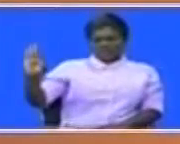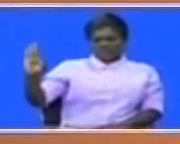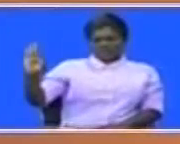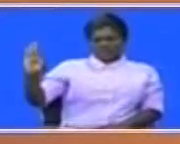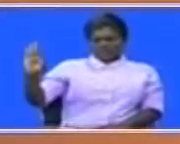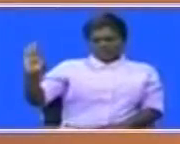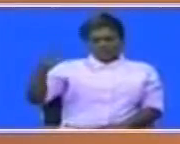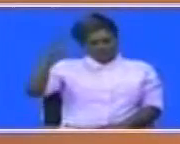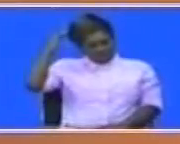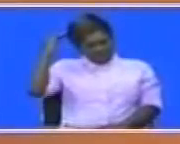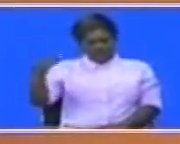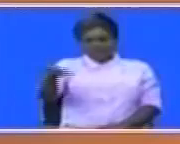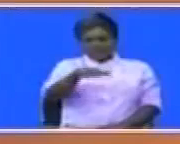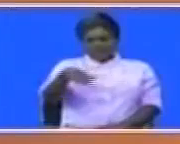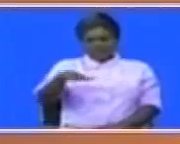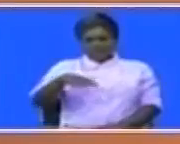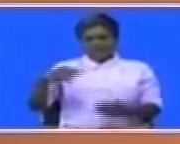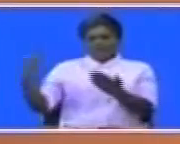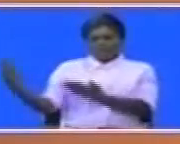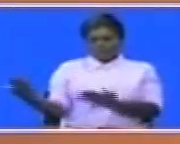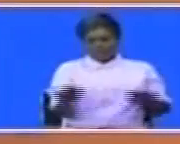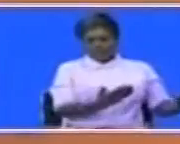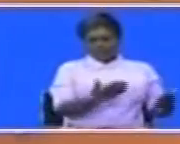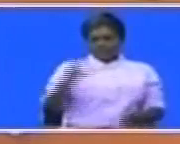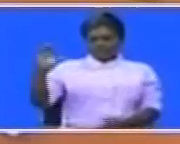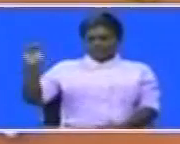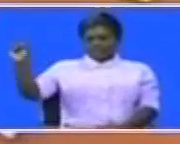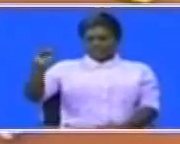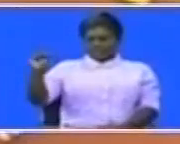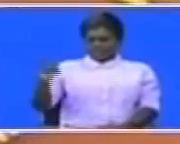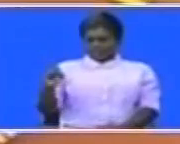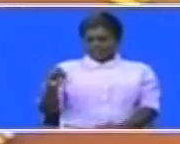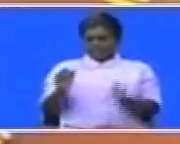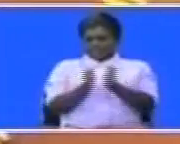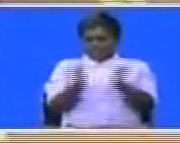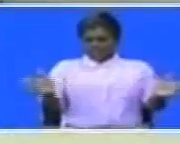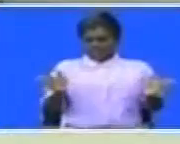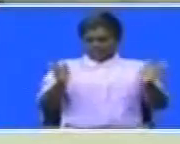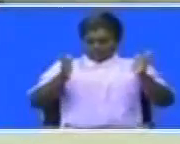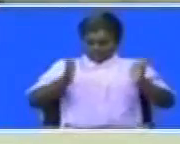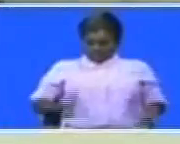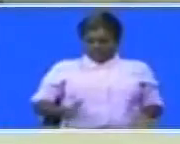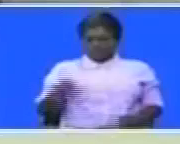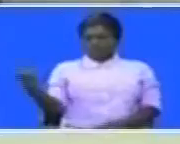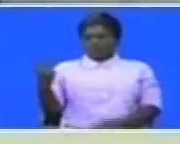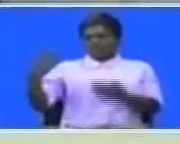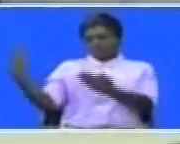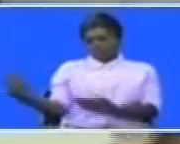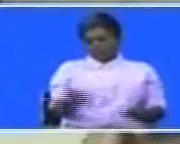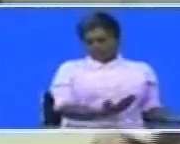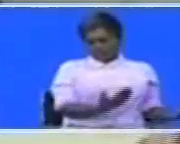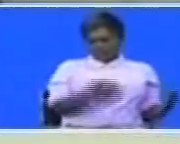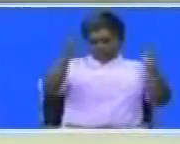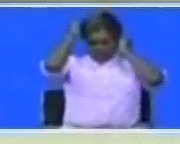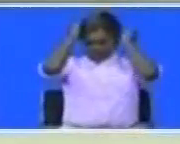Jubaland huko Somalia, wakipokelewa na mkuu wa majeshi Jenerali Samson Mwadheve na waziri wa ulinzi Rachel Omamo. Wanajeshi